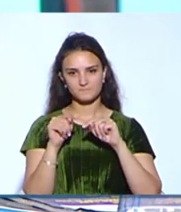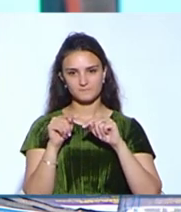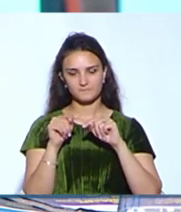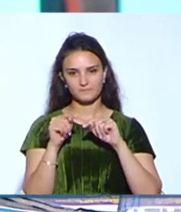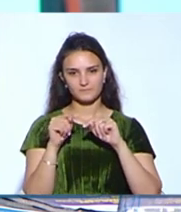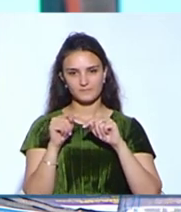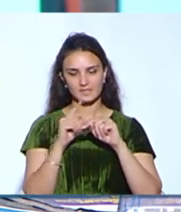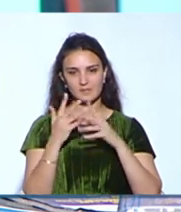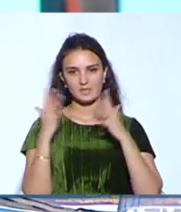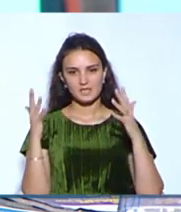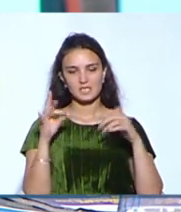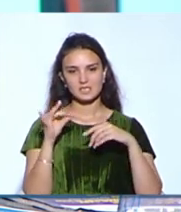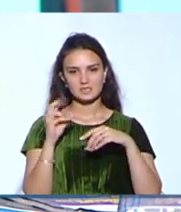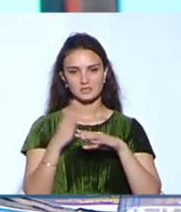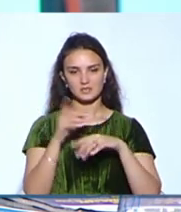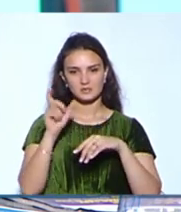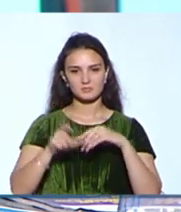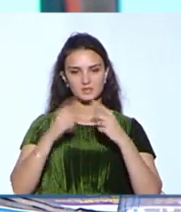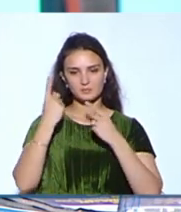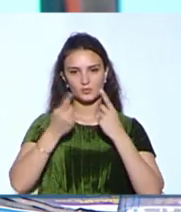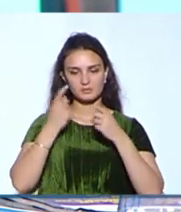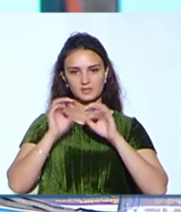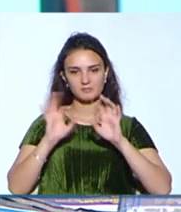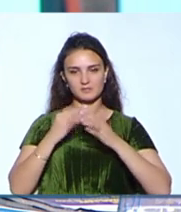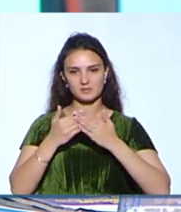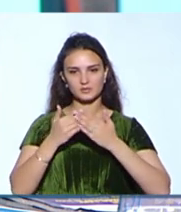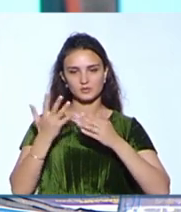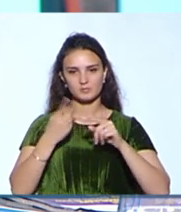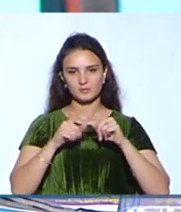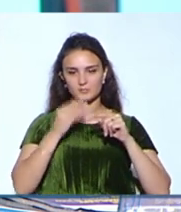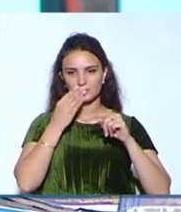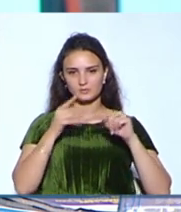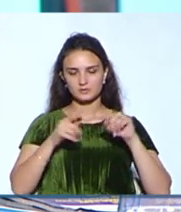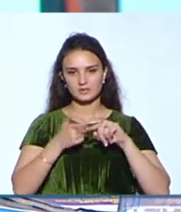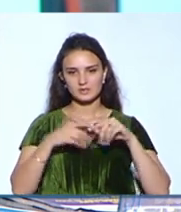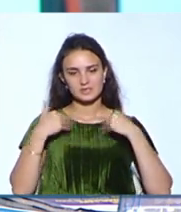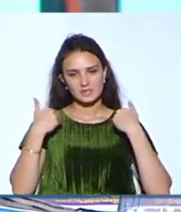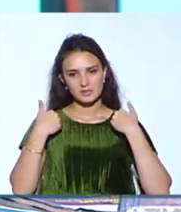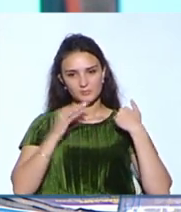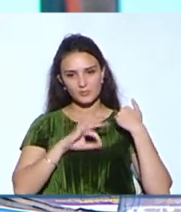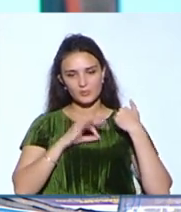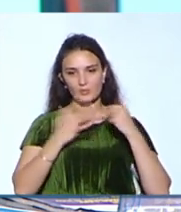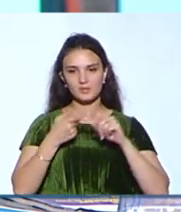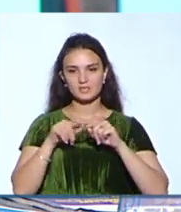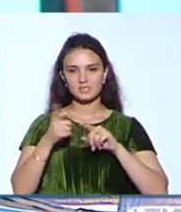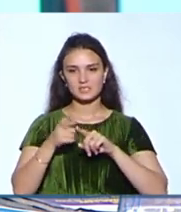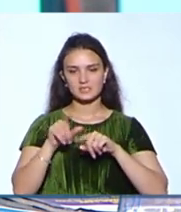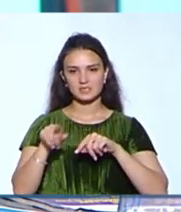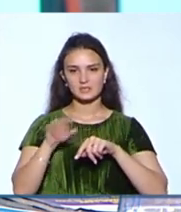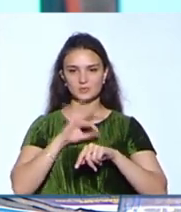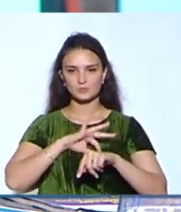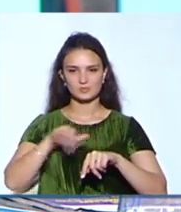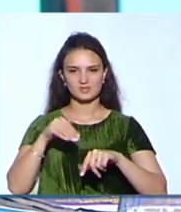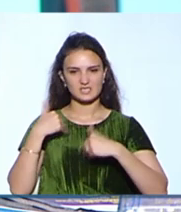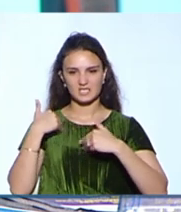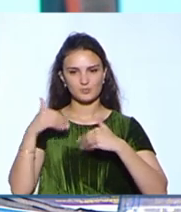თვალსაზრისით, რამხელა რისკი აქვს ადამიანის ინფორმირებას, მაგალითად რომელი პროდუქტია ძალიან სასარგებლო და რომელი პროდუქტია ძალიან